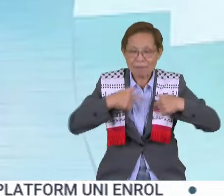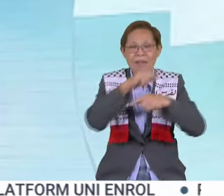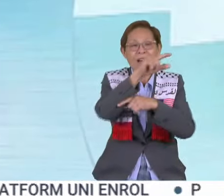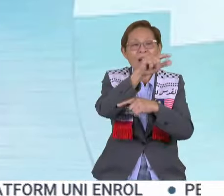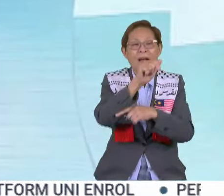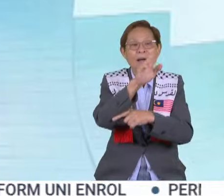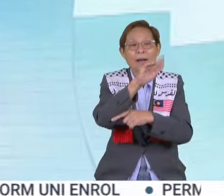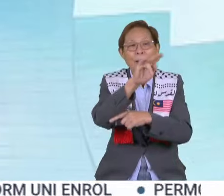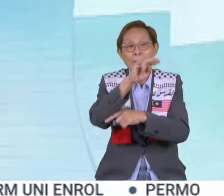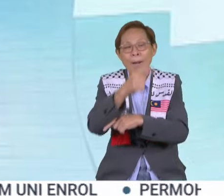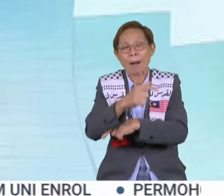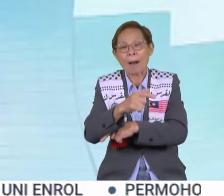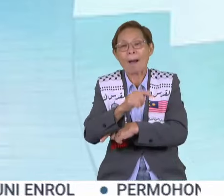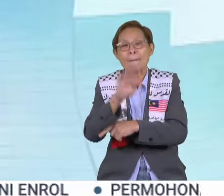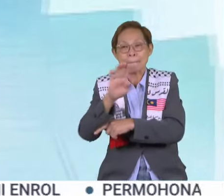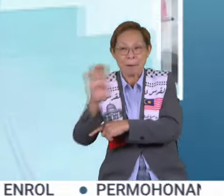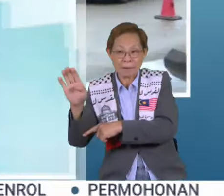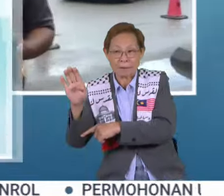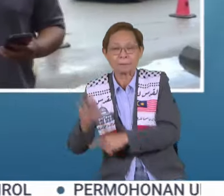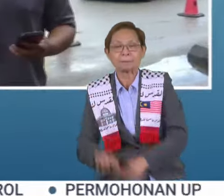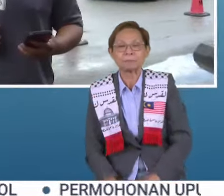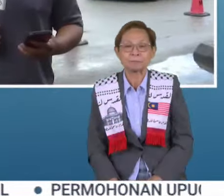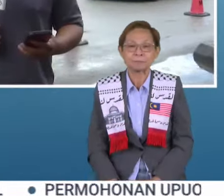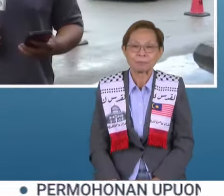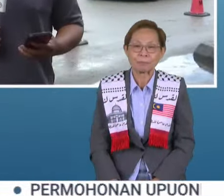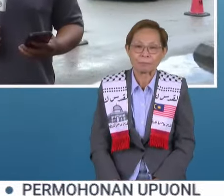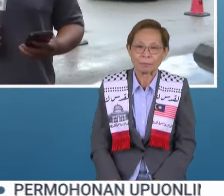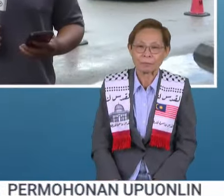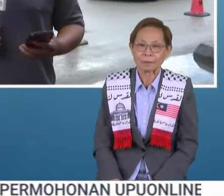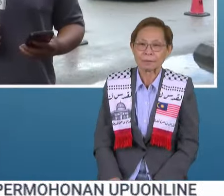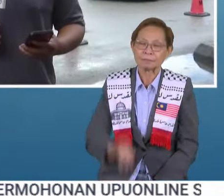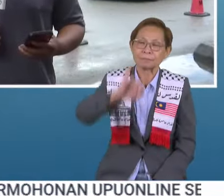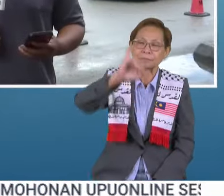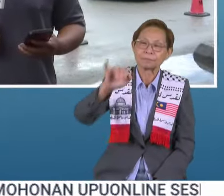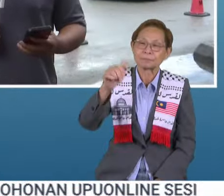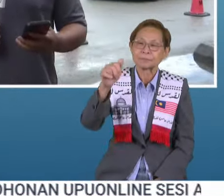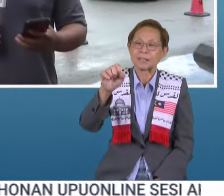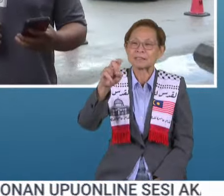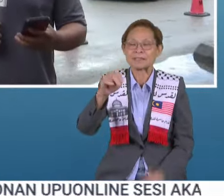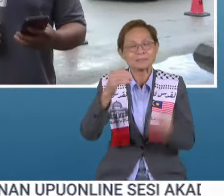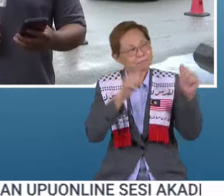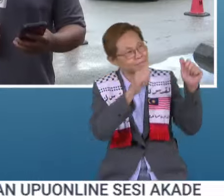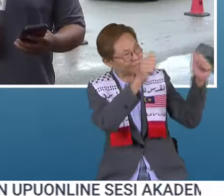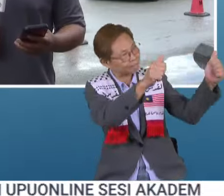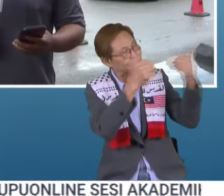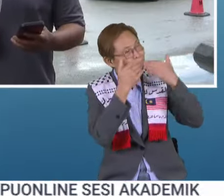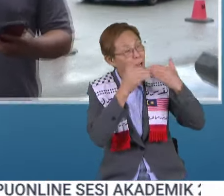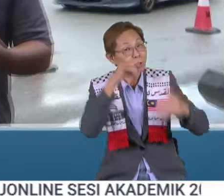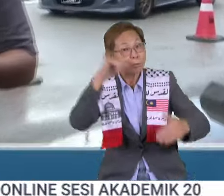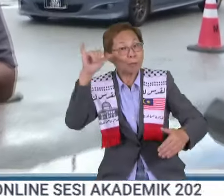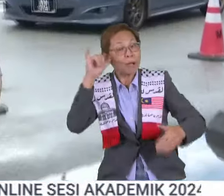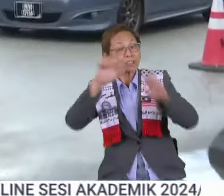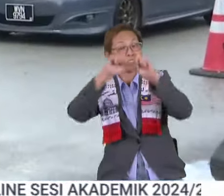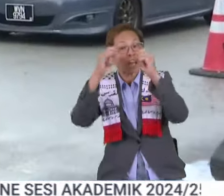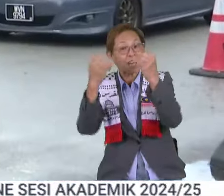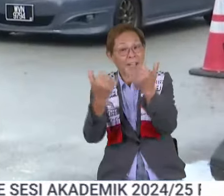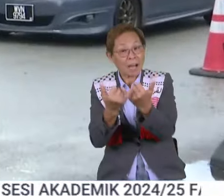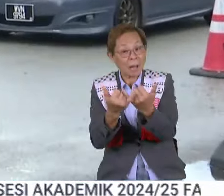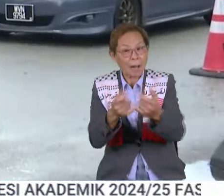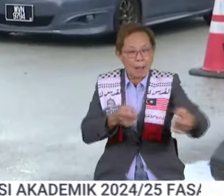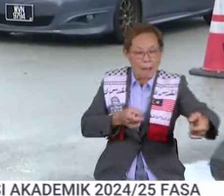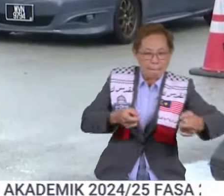Gambang arah barat. Silakan Jasmine. Baik, terima kasih Ifah. Jika semalam syarikat konsesi